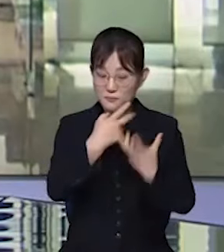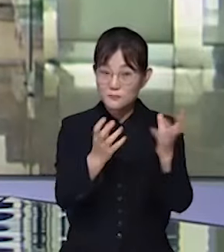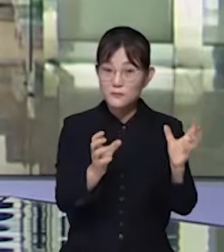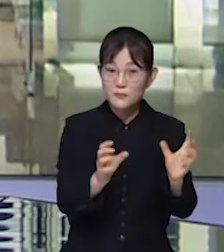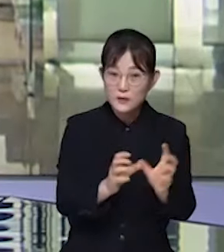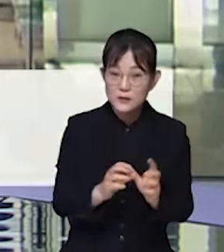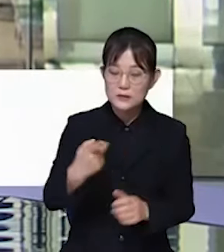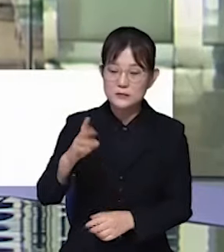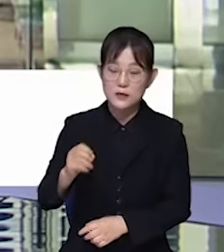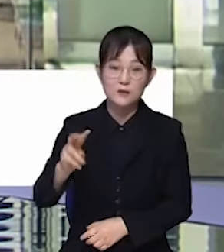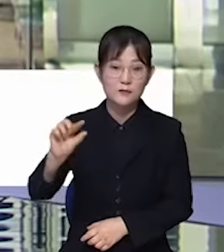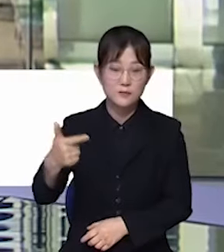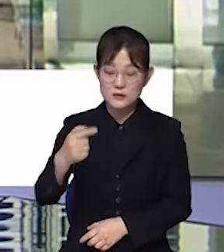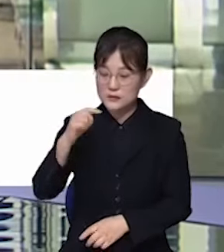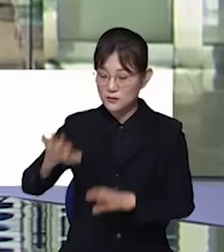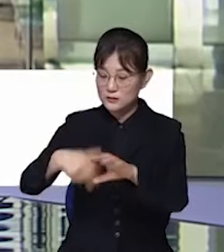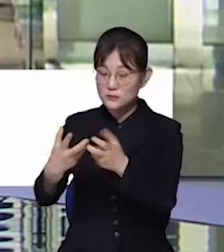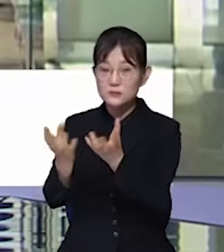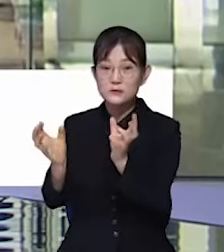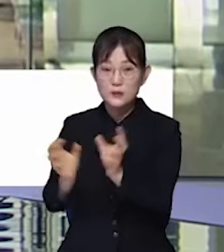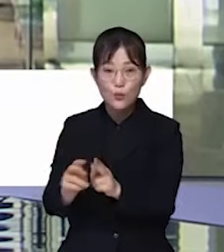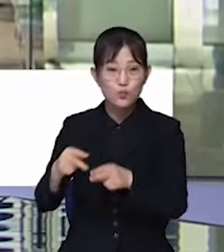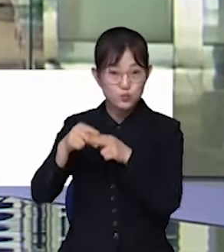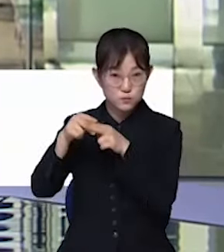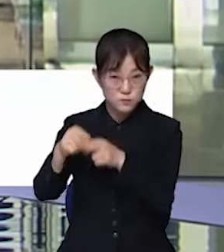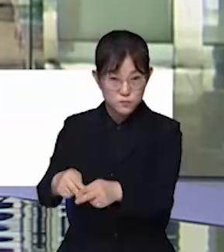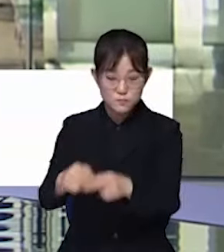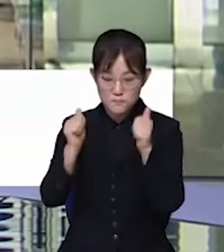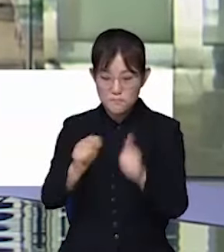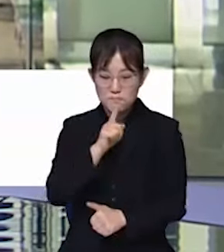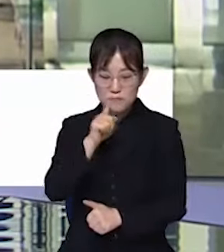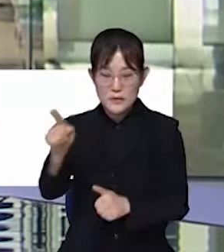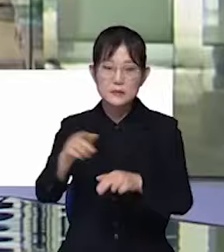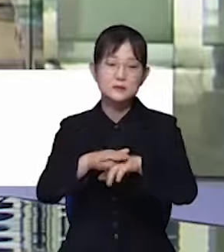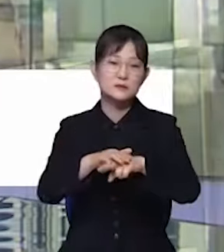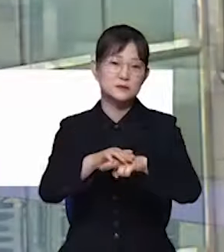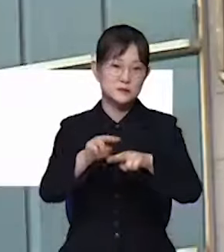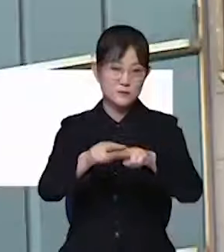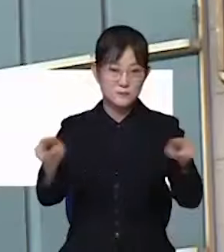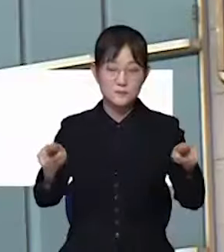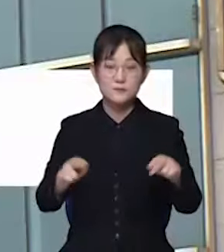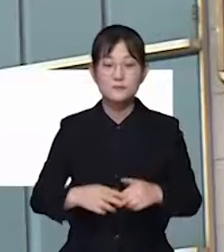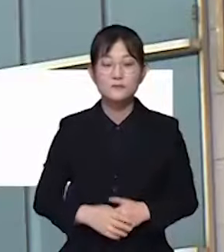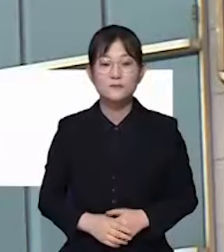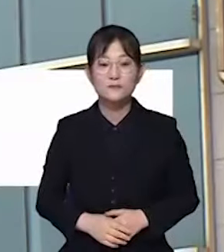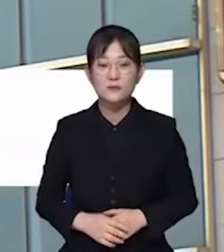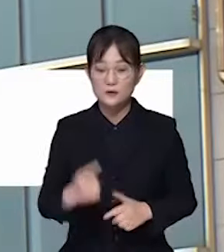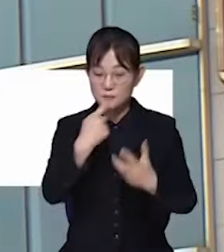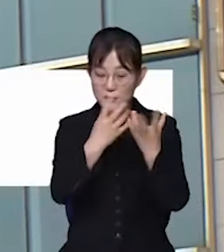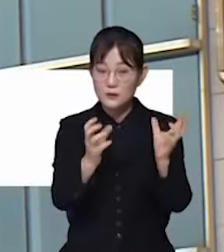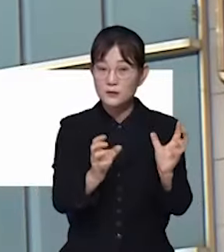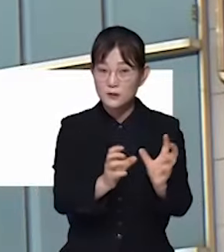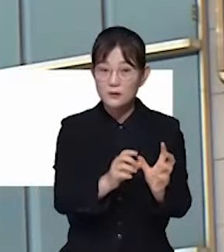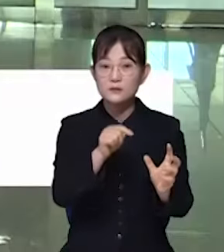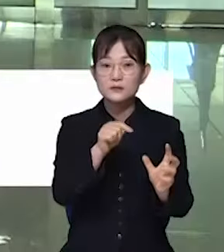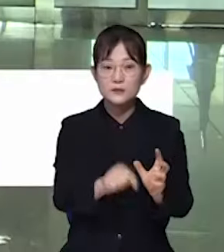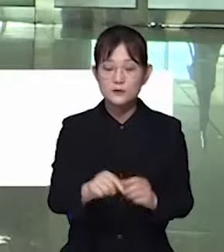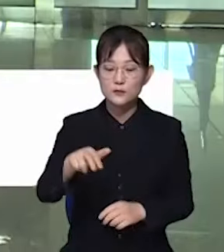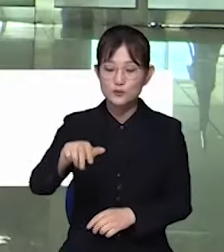더불어민주당이 장현 조국혁신당 영광군수 재선거 후보에 대한 고발을 취하했습니다. 민주당